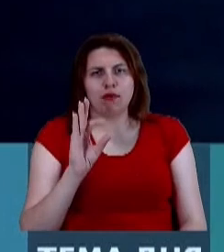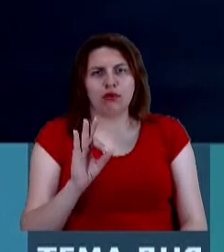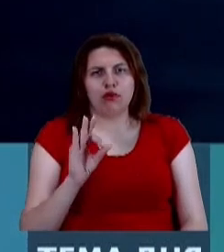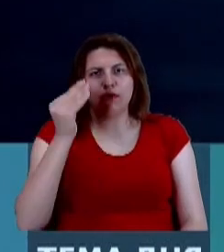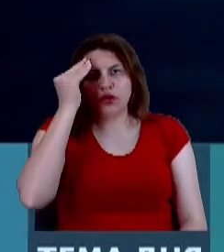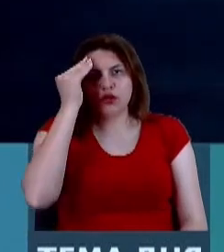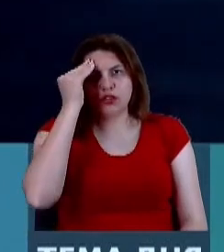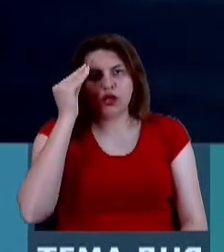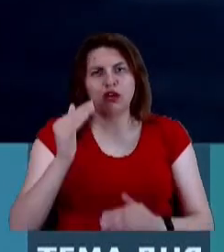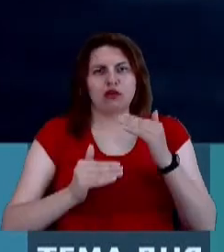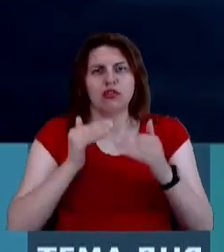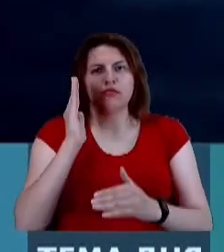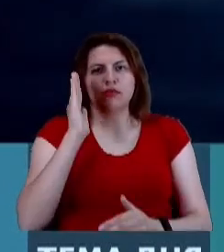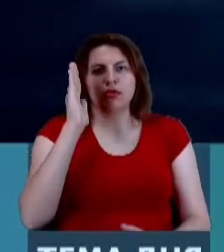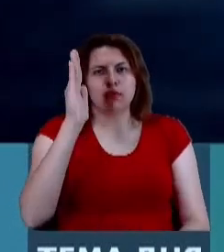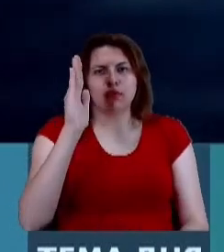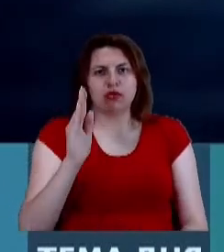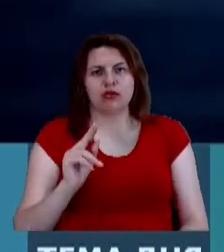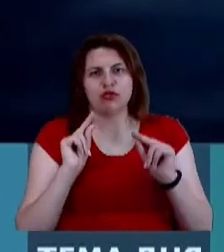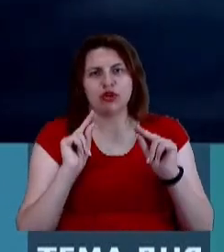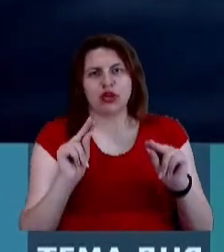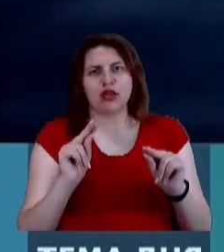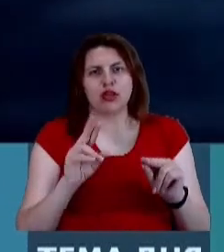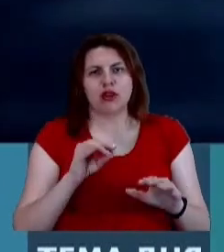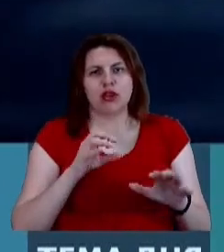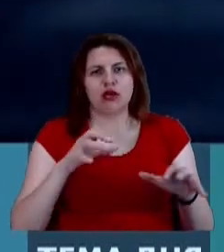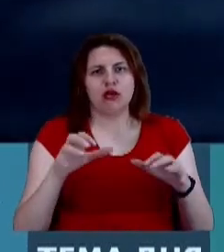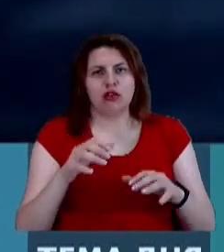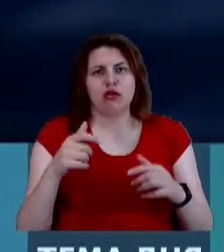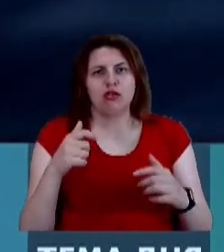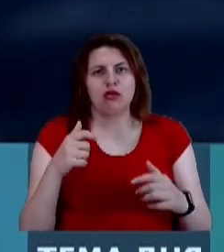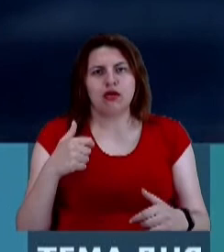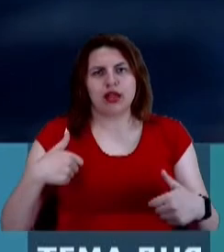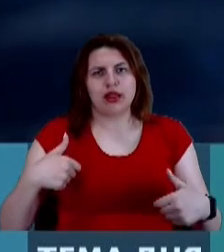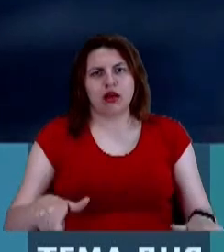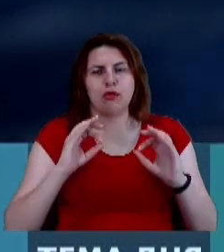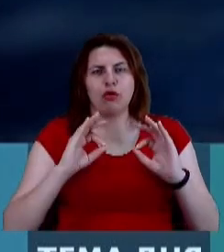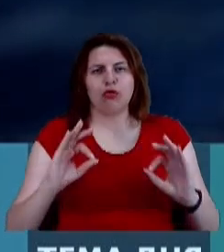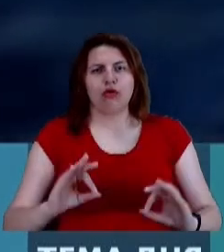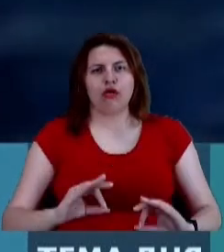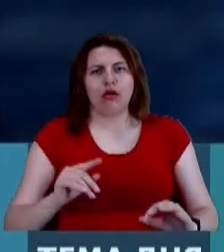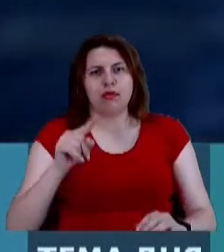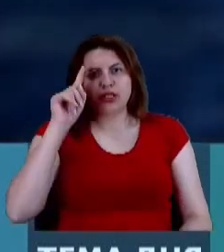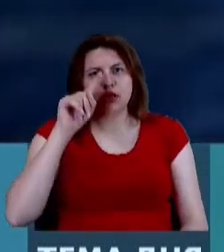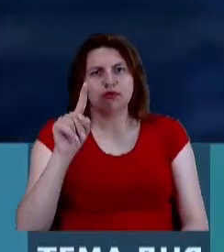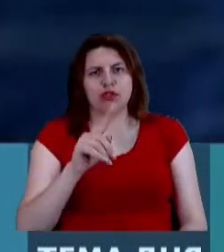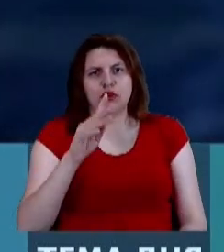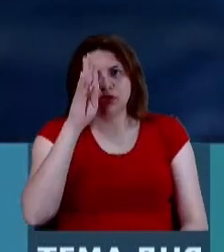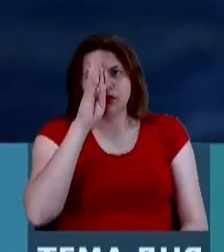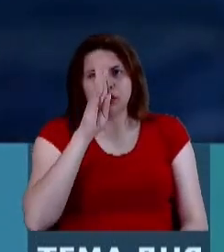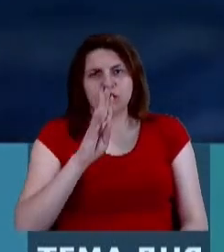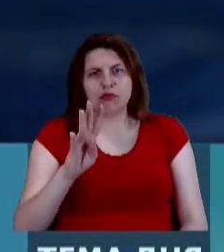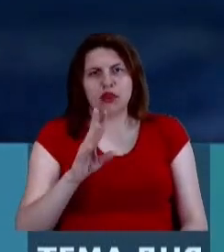чесних, некорумпованих генеральних прокурорів. А ми от знаємо, що у вас, наприклад, вже четвертий місяць поспіль немає